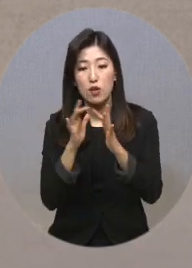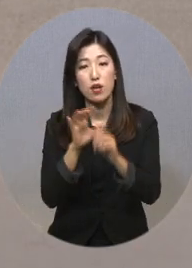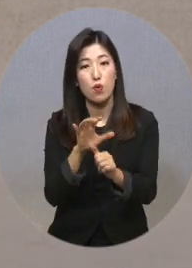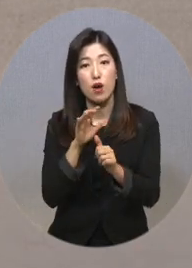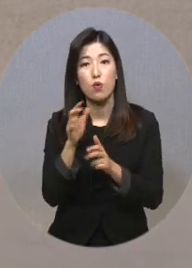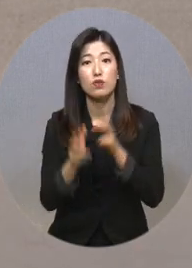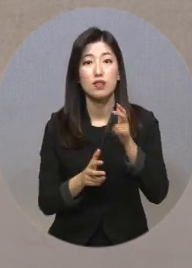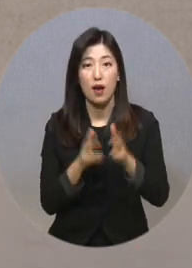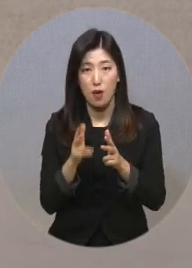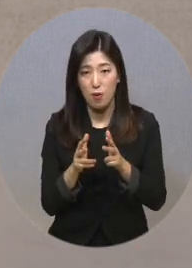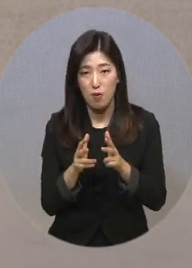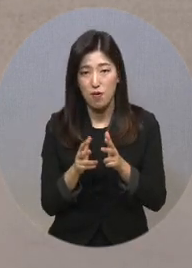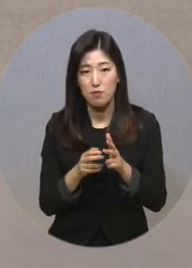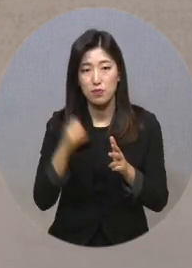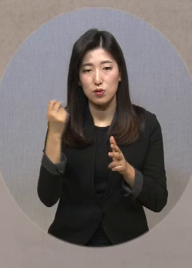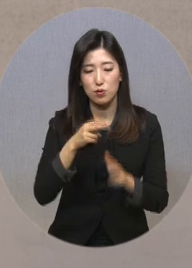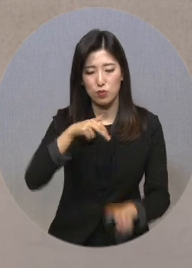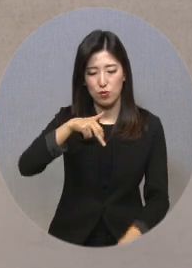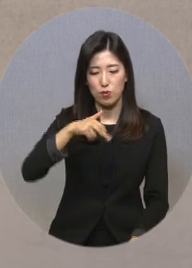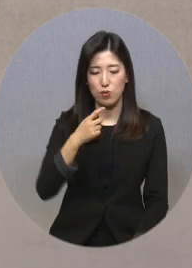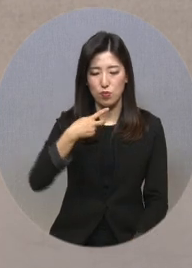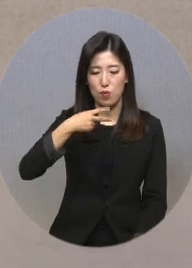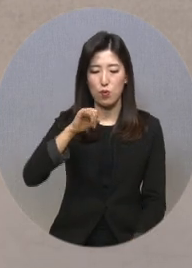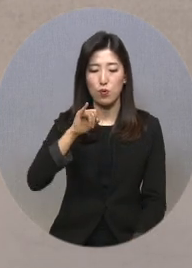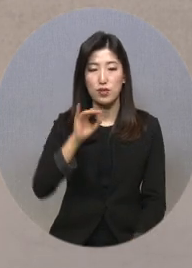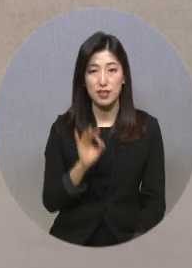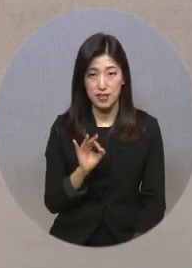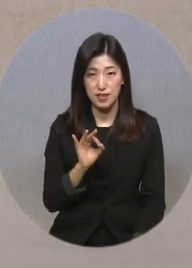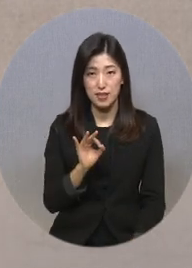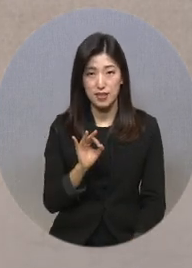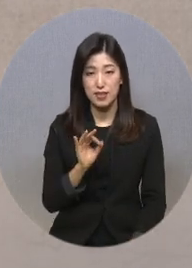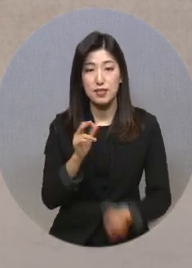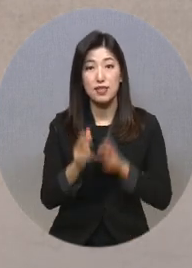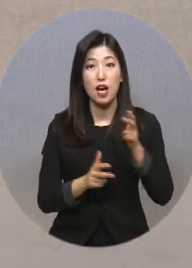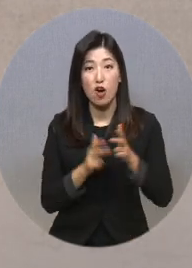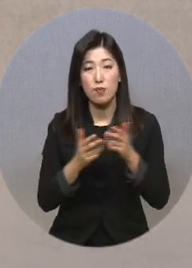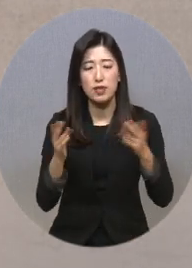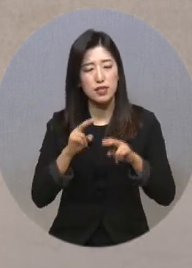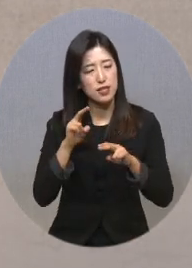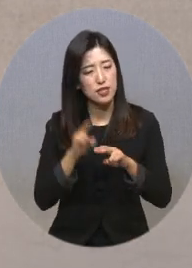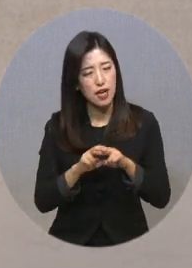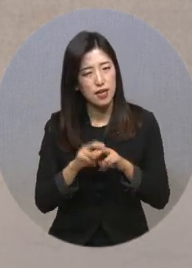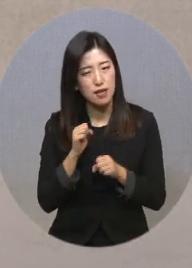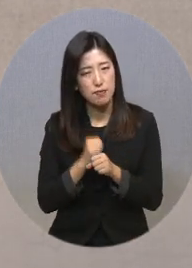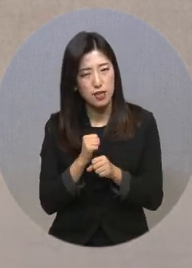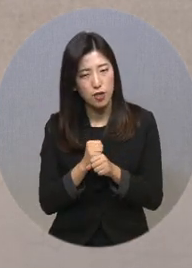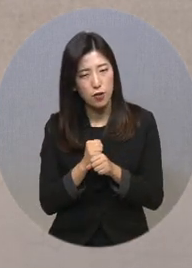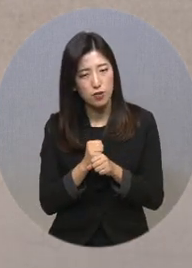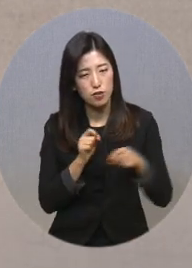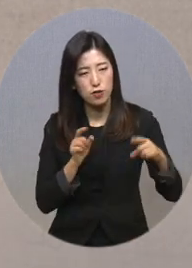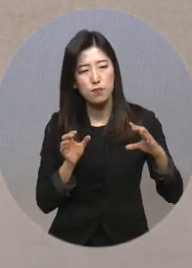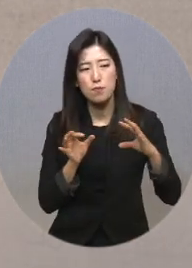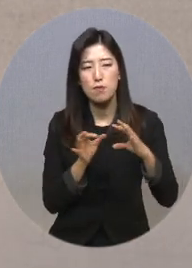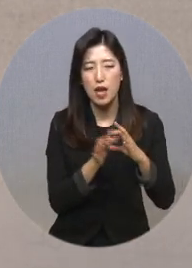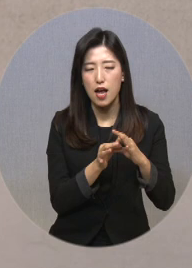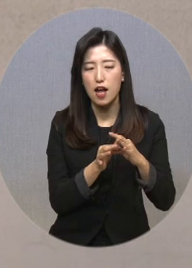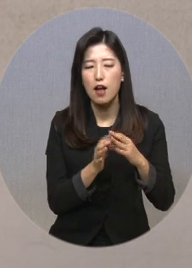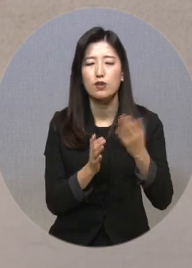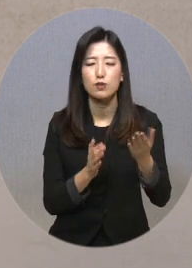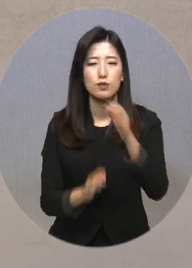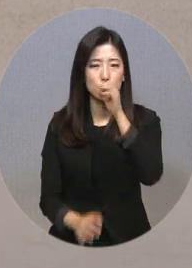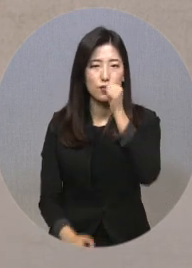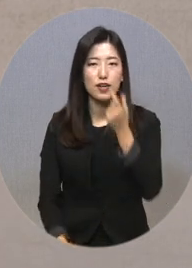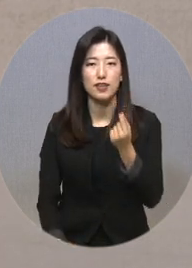않으면 코딩 분야에 그 일자리를 창출할 수 있을 것으로 보고